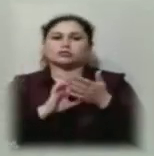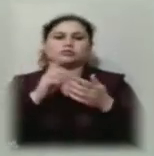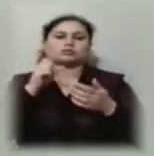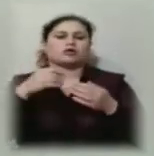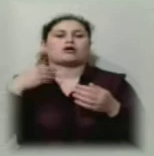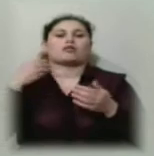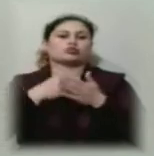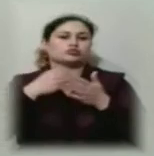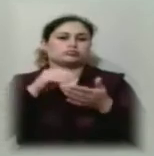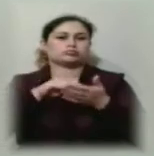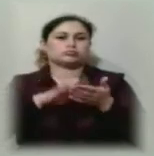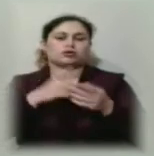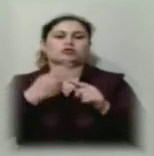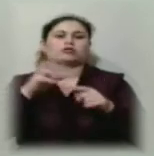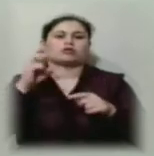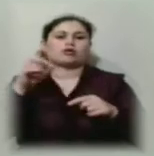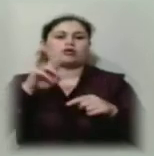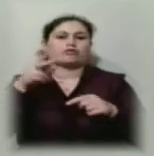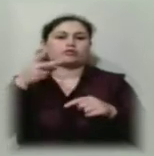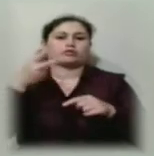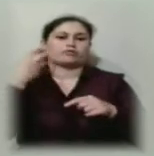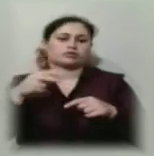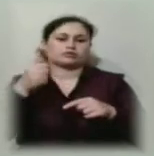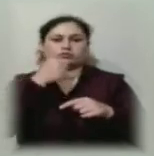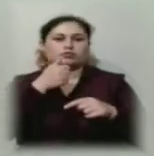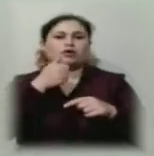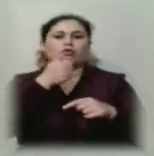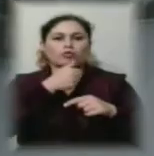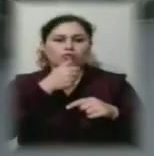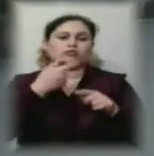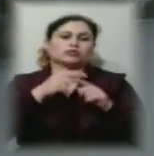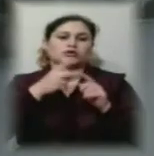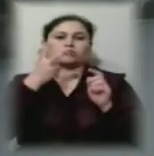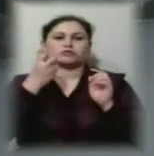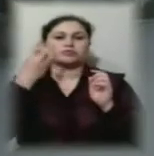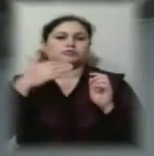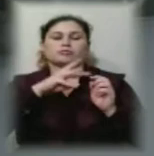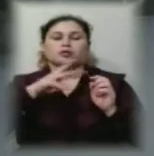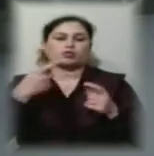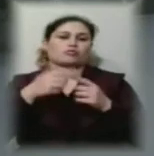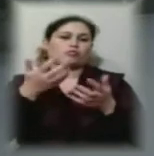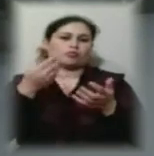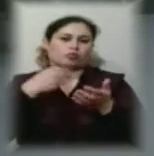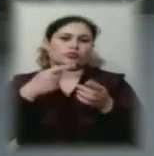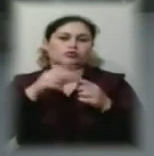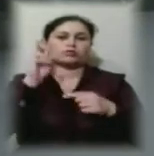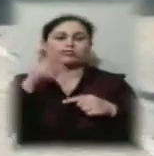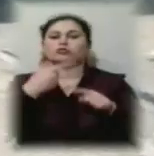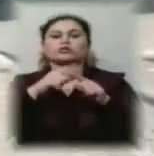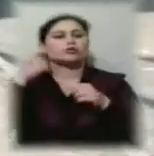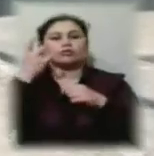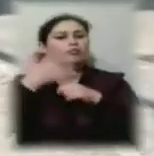січень 2019 року 240 мільйонів і придбати ці тролейбуси. Окрім того, незрозуміло, хто і як буде